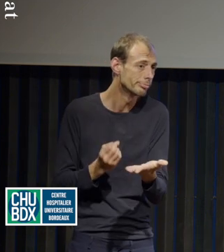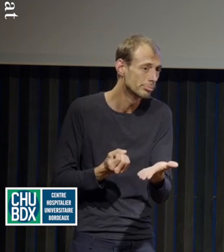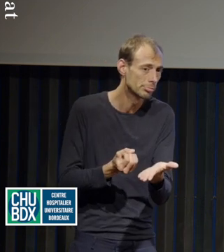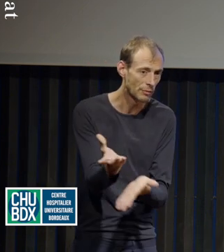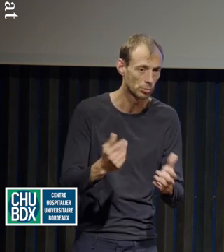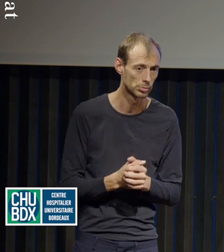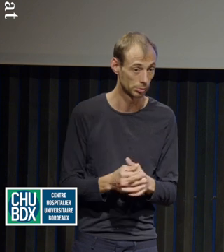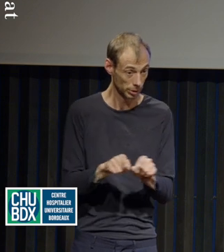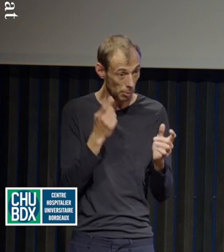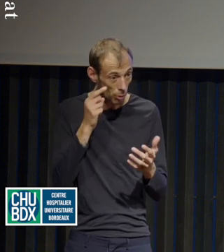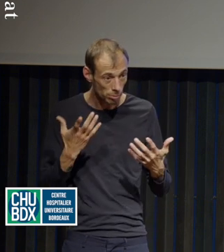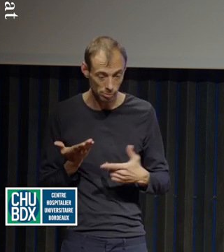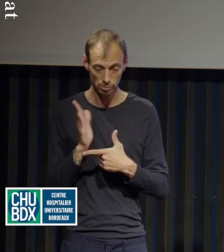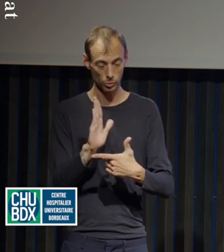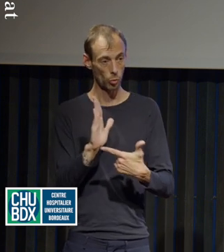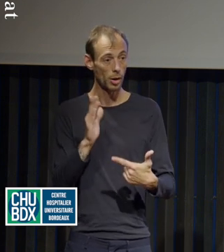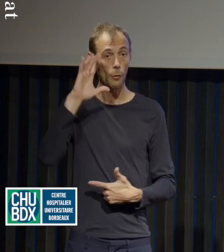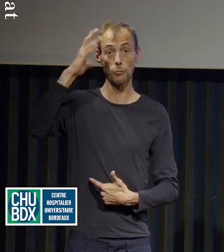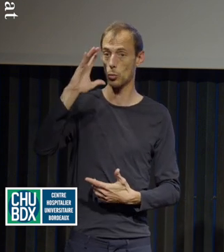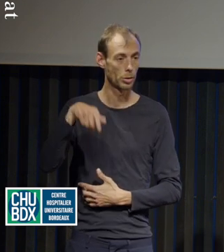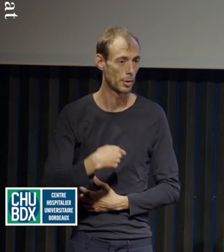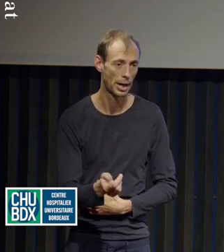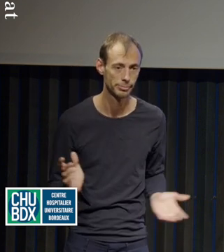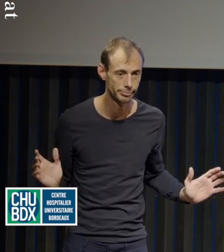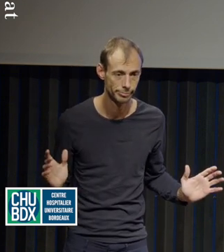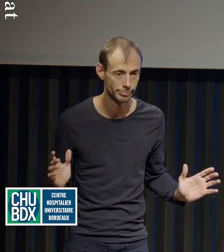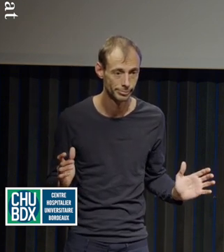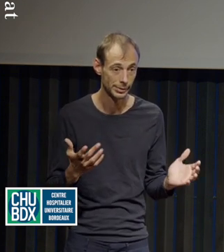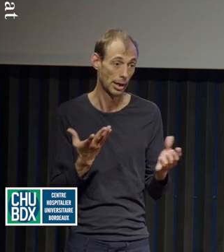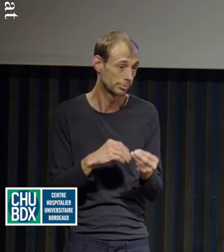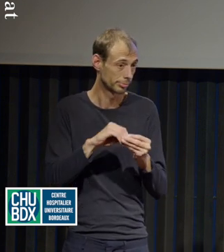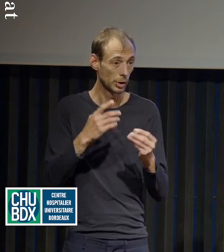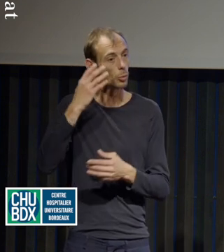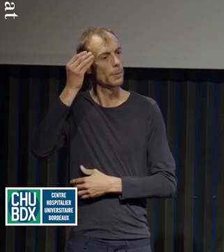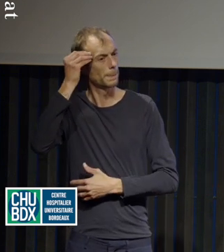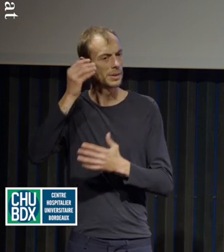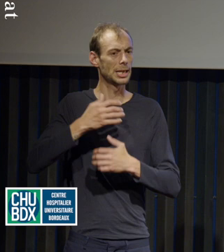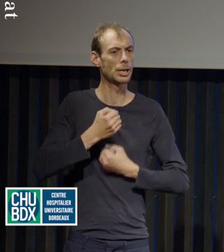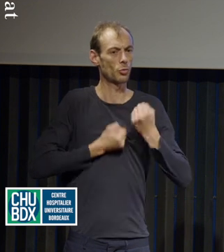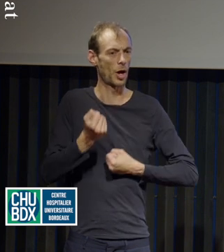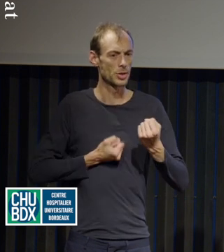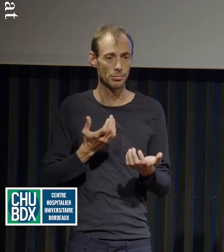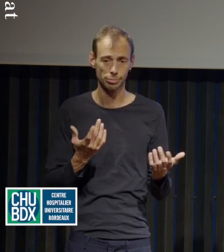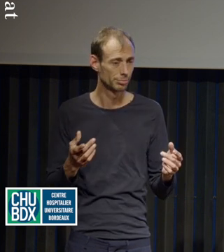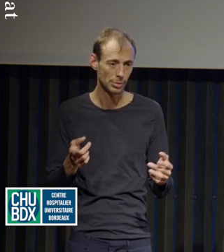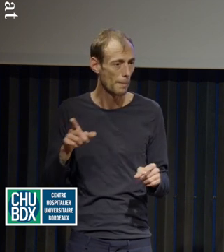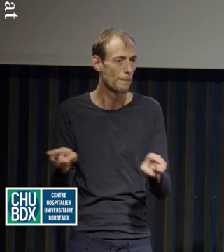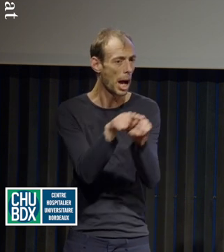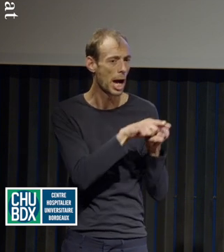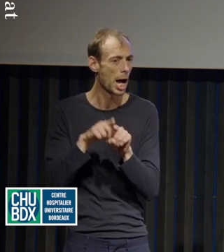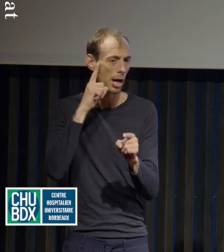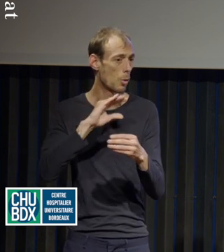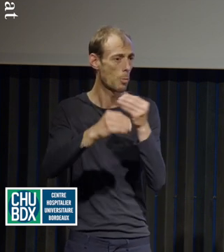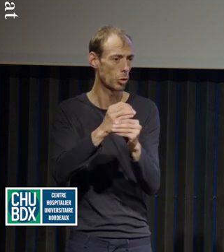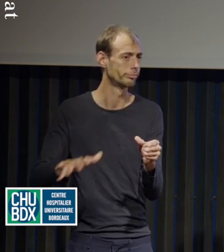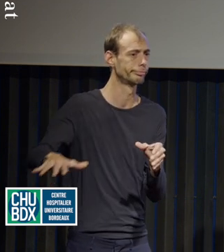fou et que la souffrance psychique est le lot commun de l'humanité. Je crois que ce manifeste fait bien le lien avec les